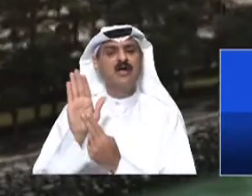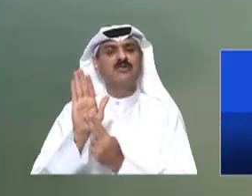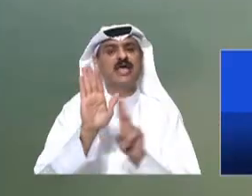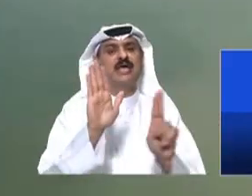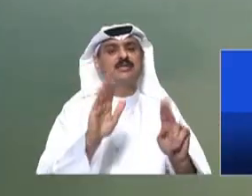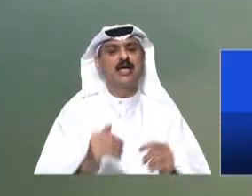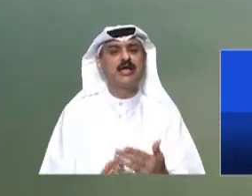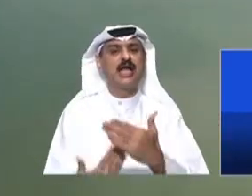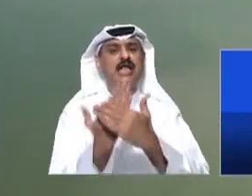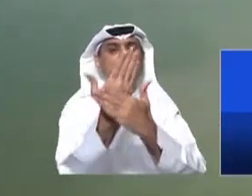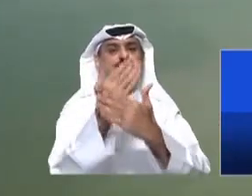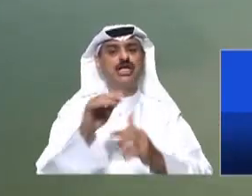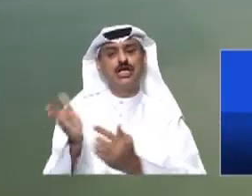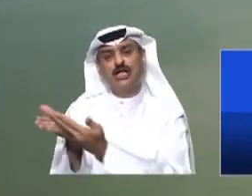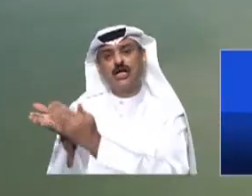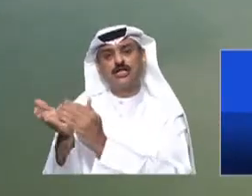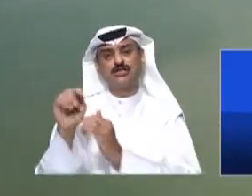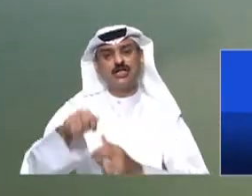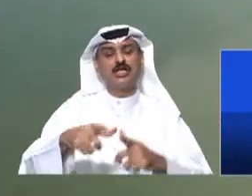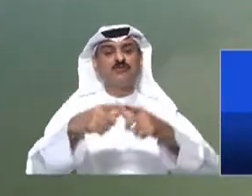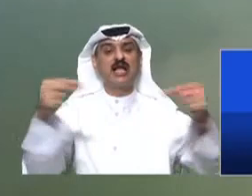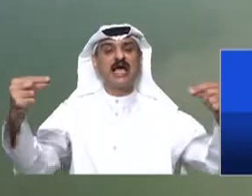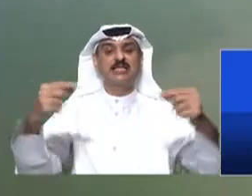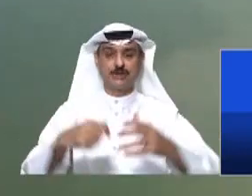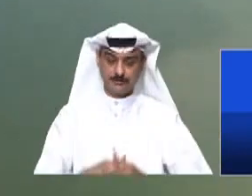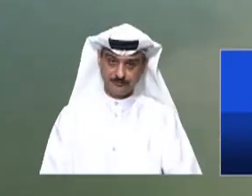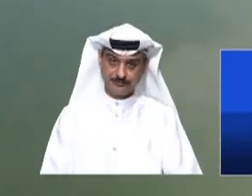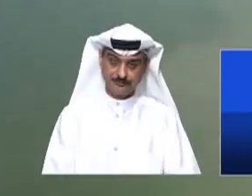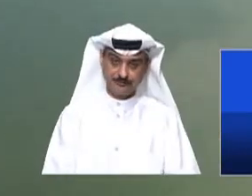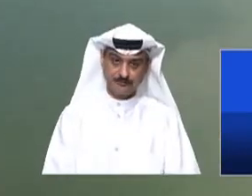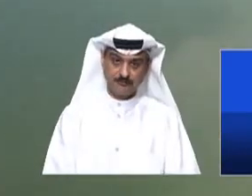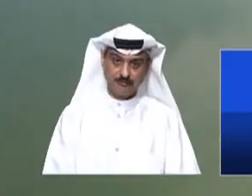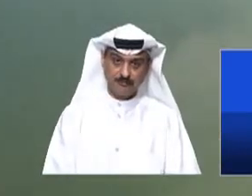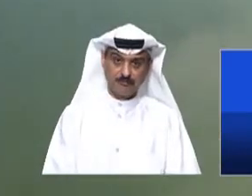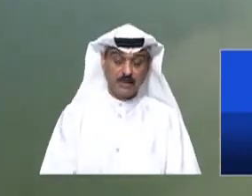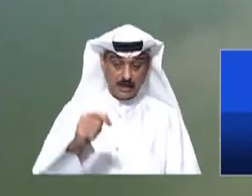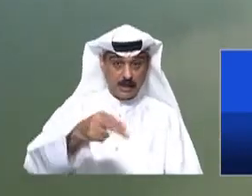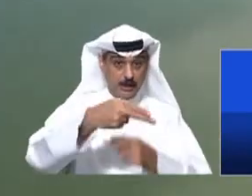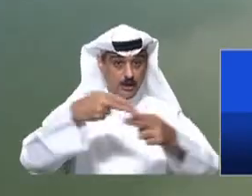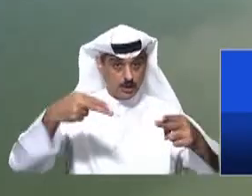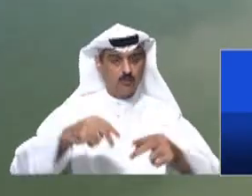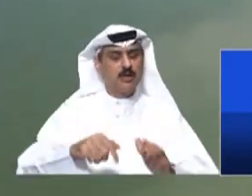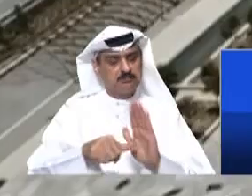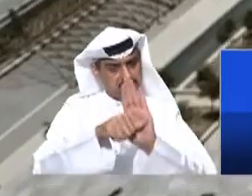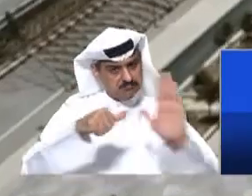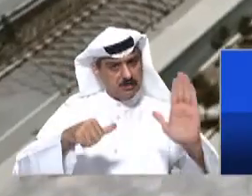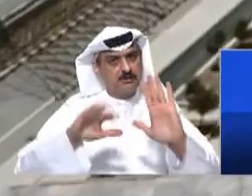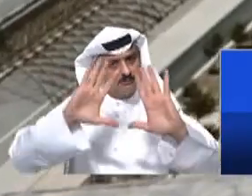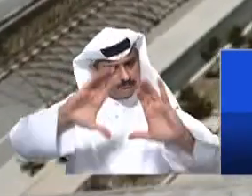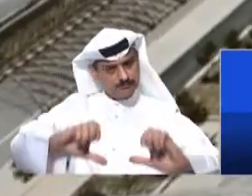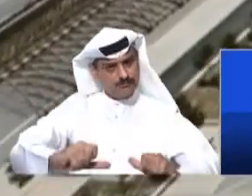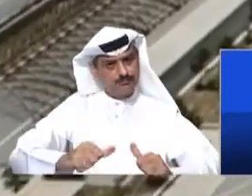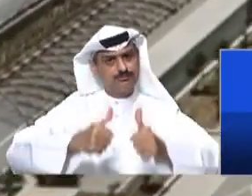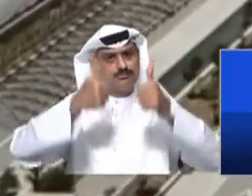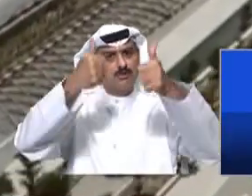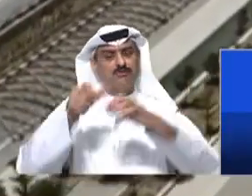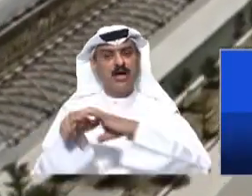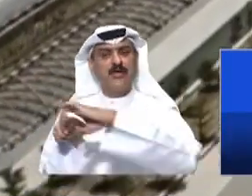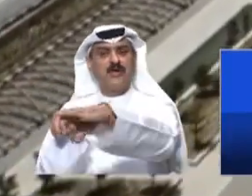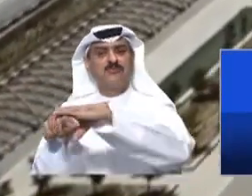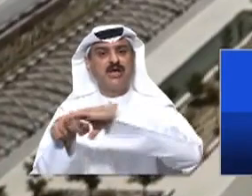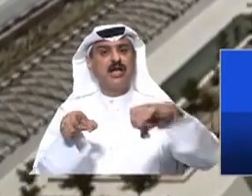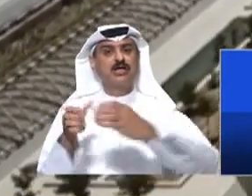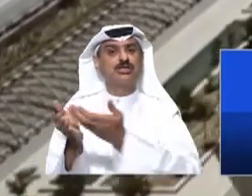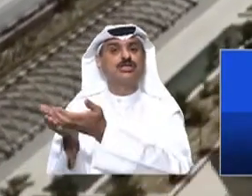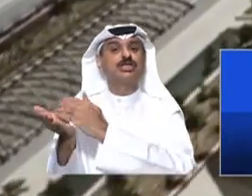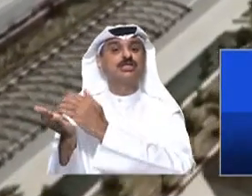أحدث المستجدات الاقتصادية الخليجية، مضيفا أن الكويت يمكنها الآن البدء في إعادة هيكلة قطاعاتها الاقتصادية